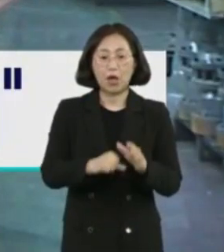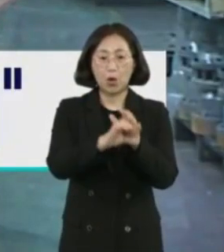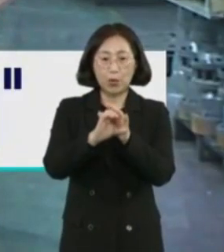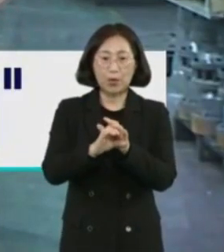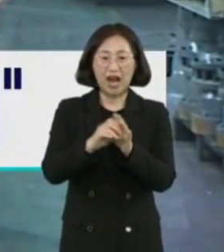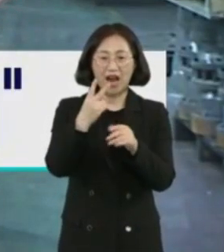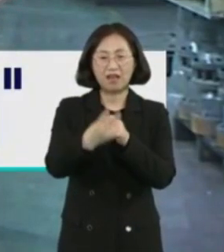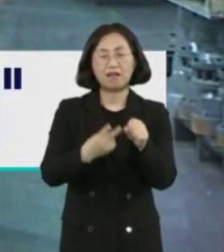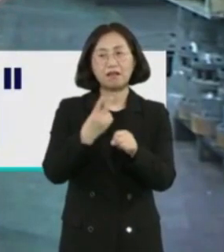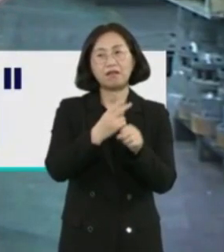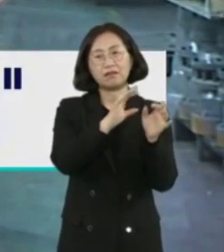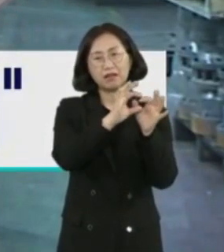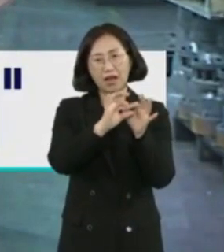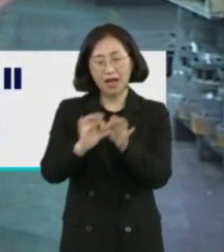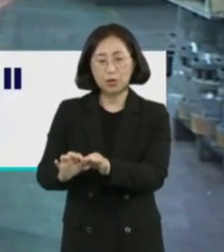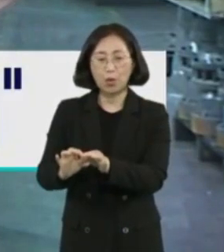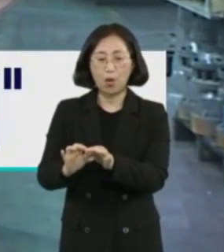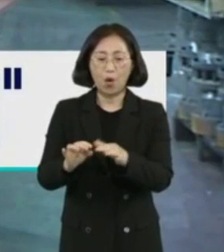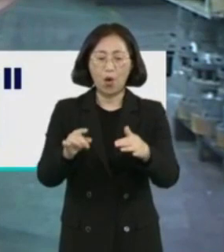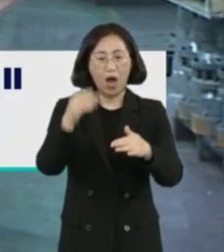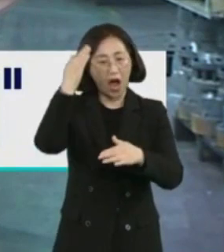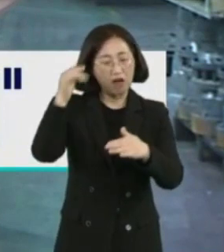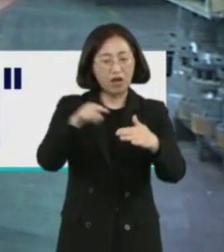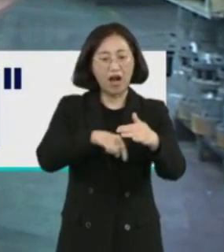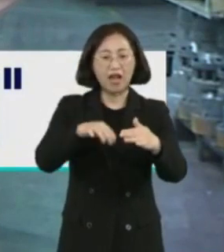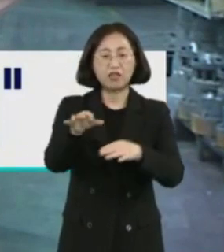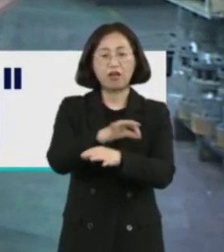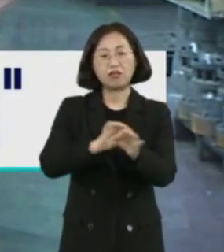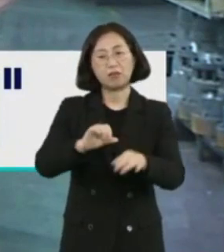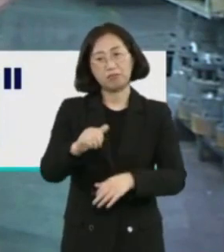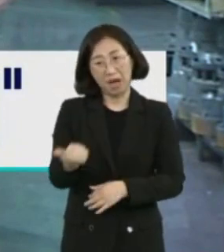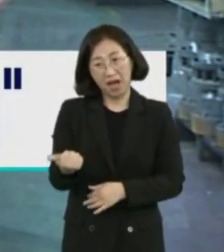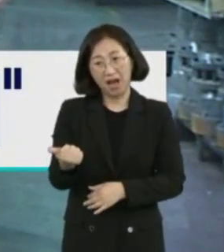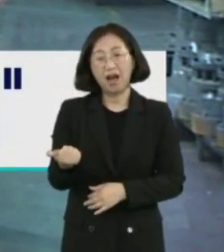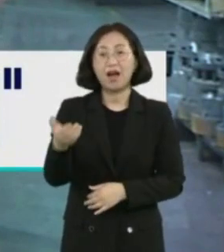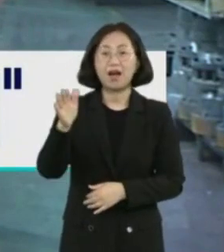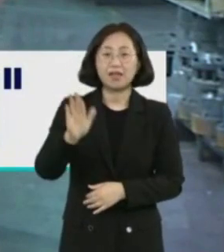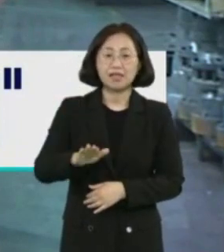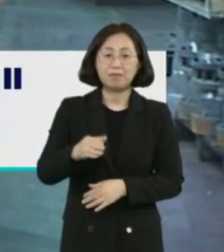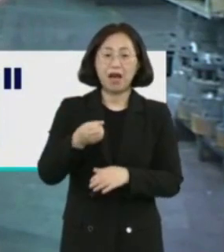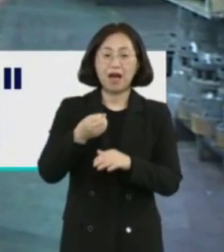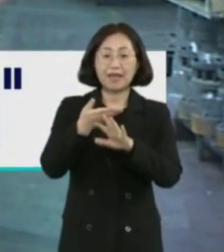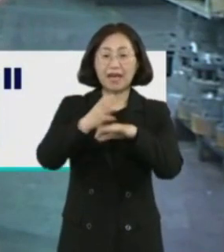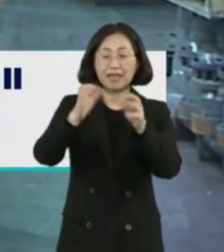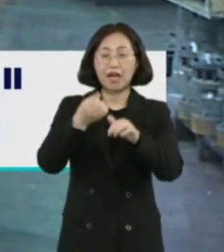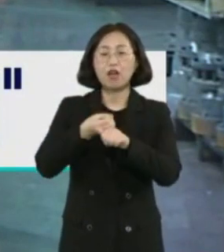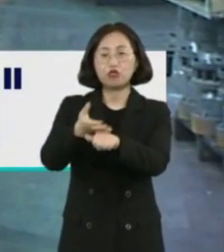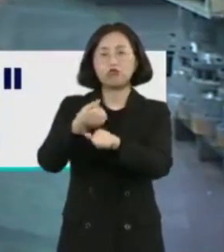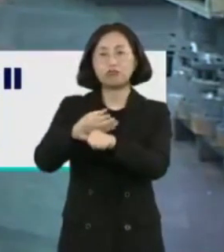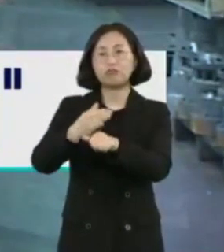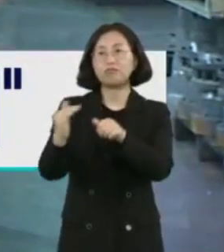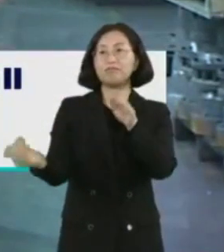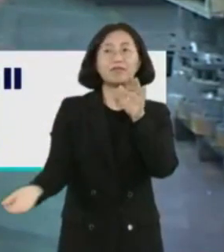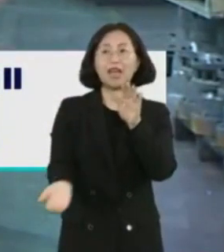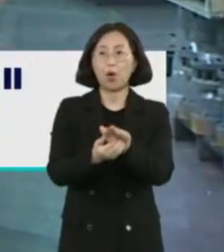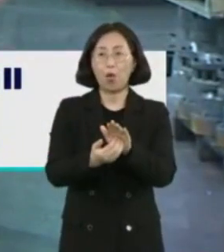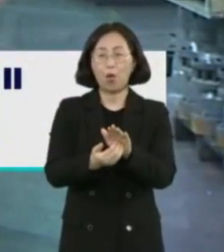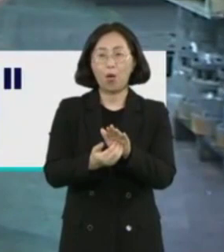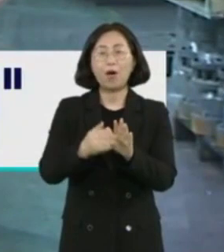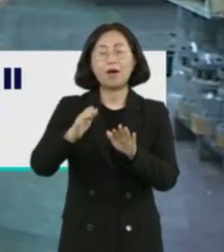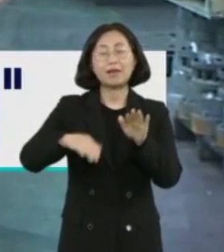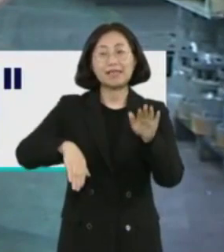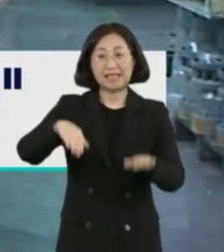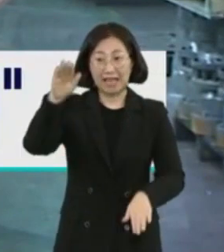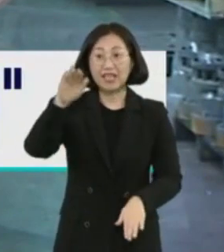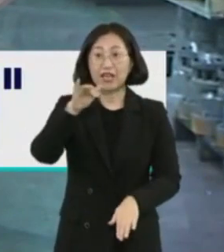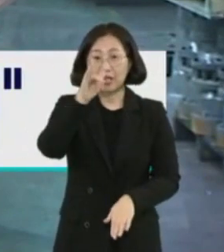코로나19가 2년 가까이 이어지며 내수 경기 부진이 깊어지는 반면 수출은 사상 최대 실적을 기록하는 등 양극화 현상을